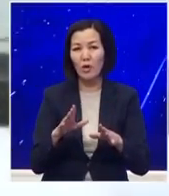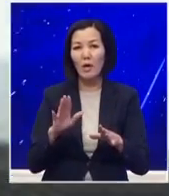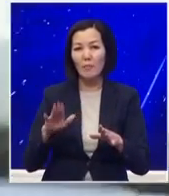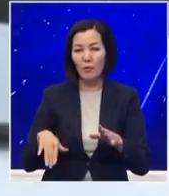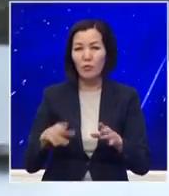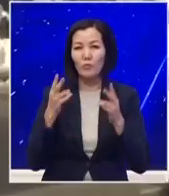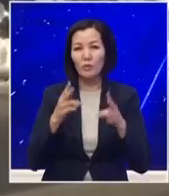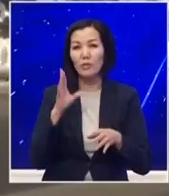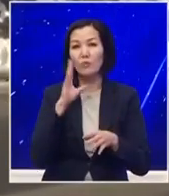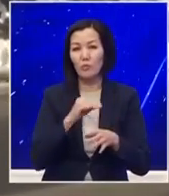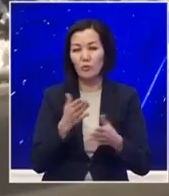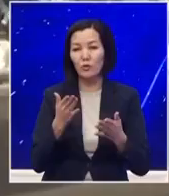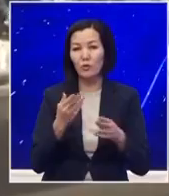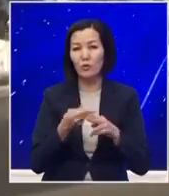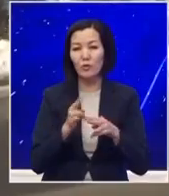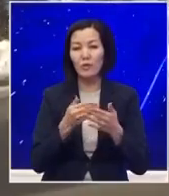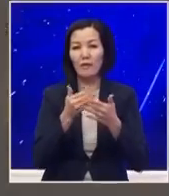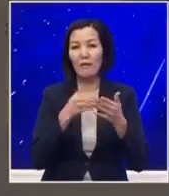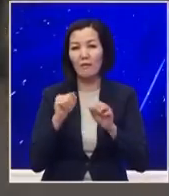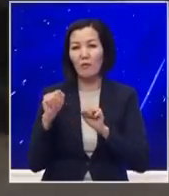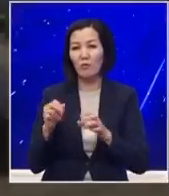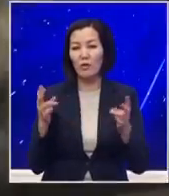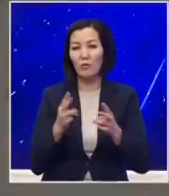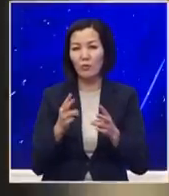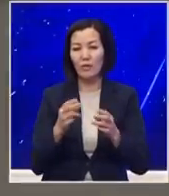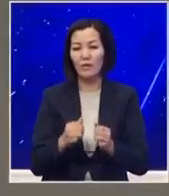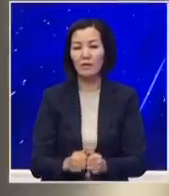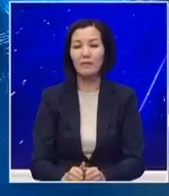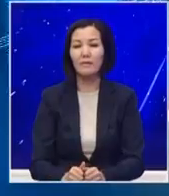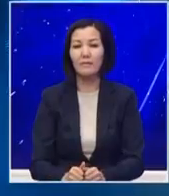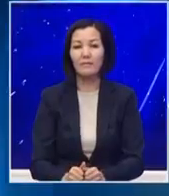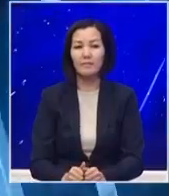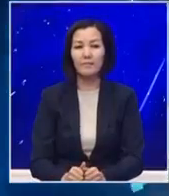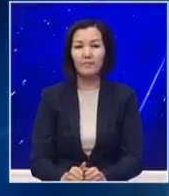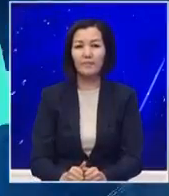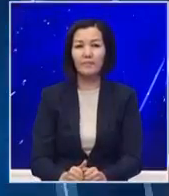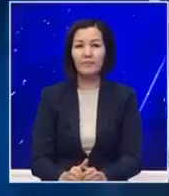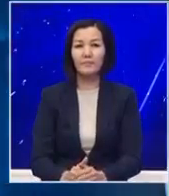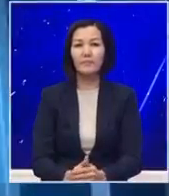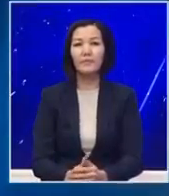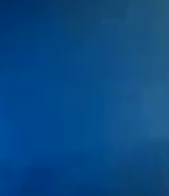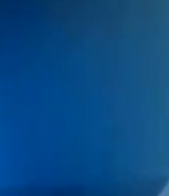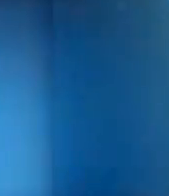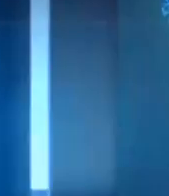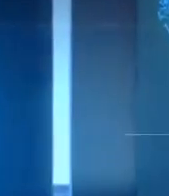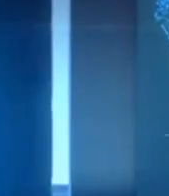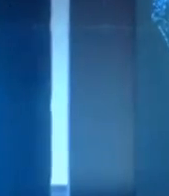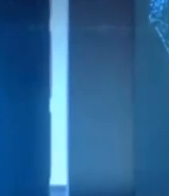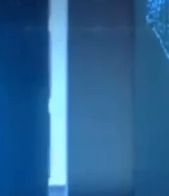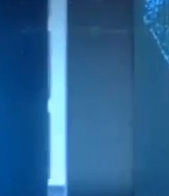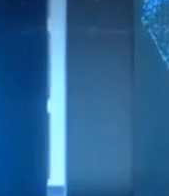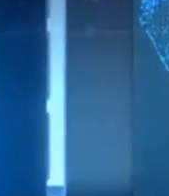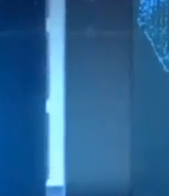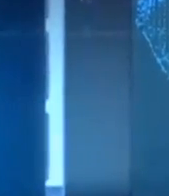оқиғаға ұласуы мүмкін дейді. Қаперде болсын, жол қателікті кешірмейді. Меруерт Қыдырбайқызы, Дамир Анетов,